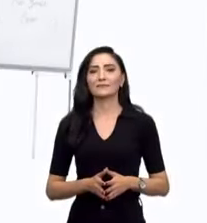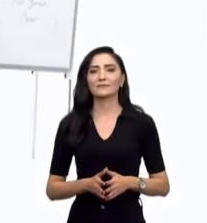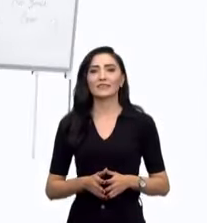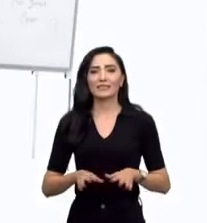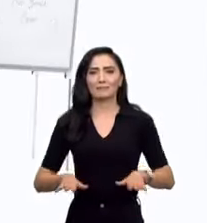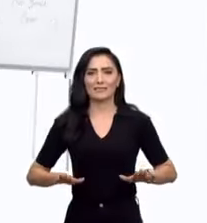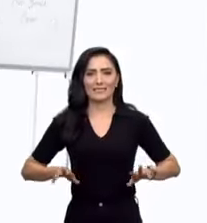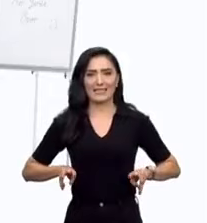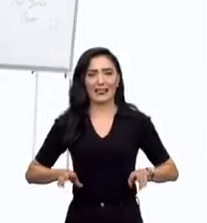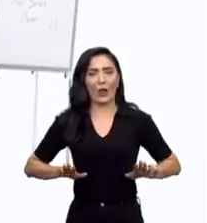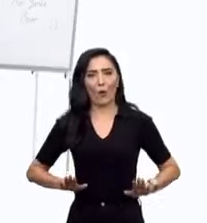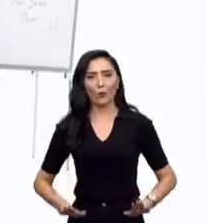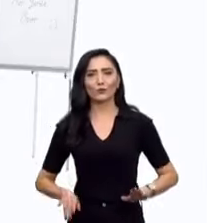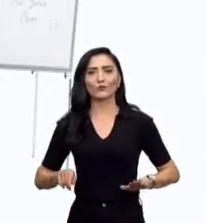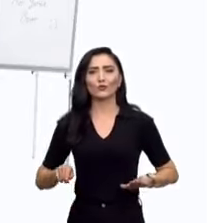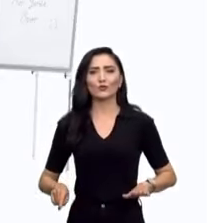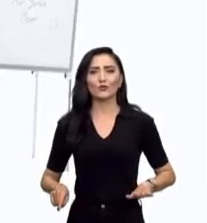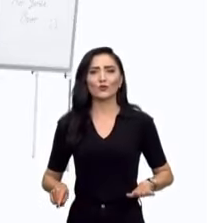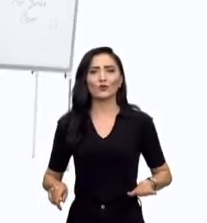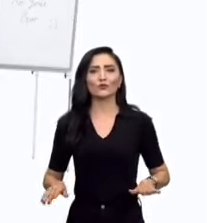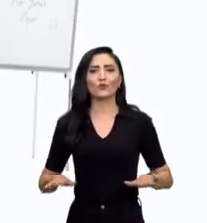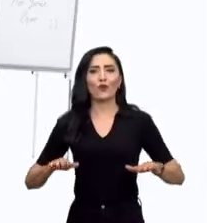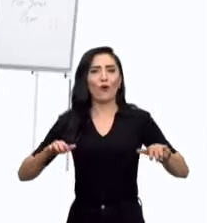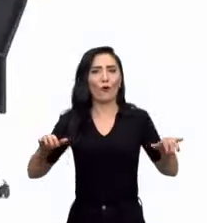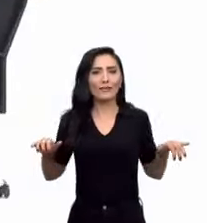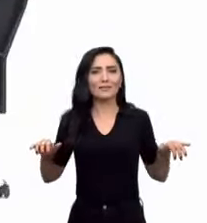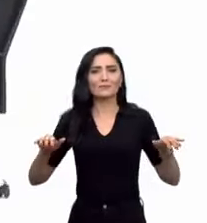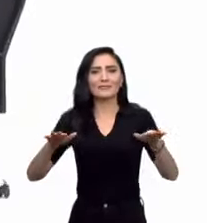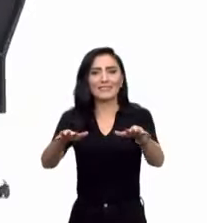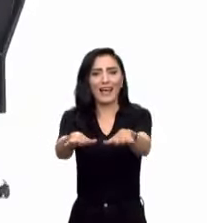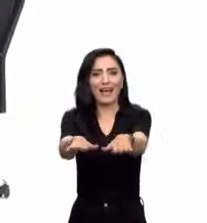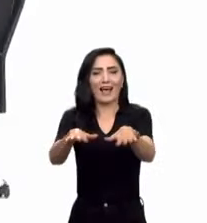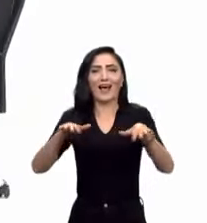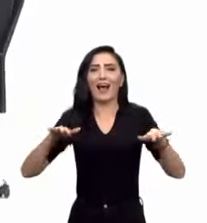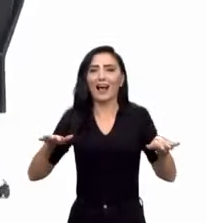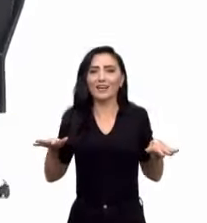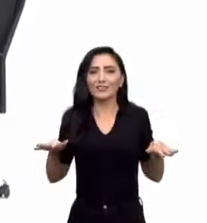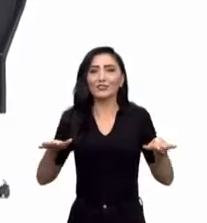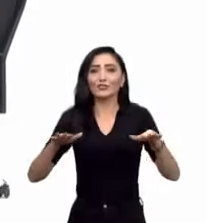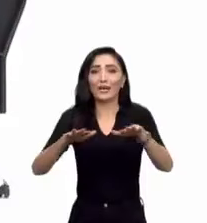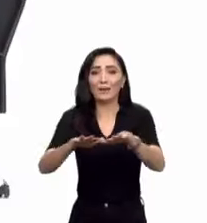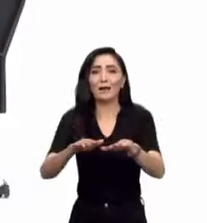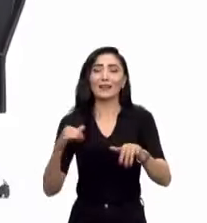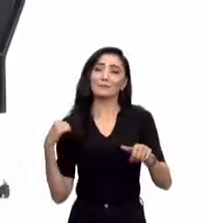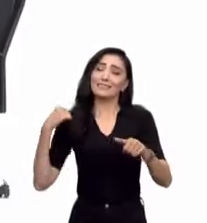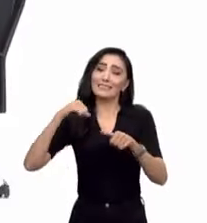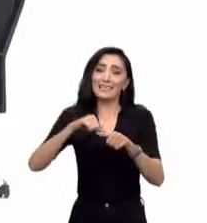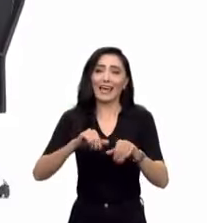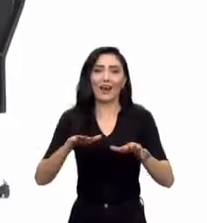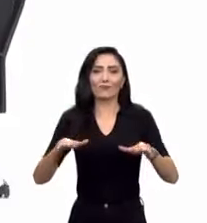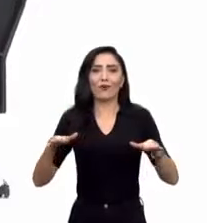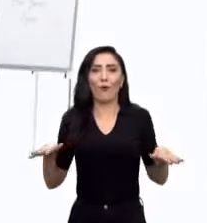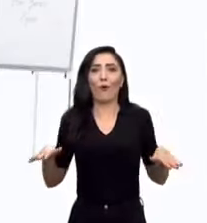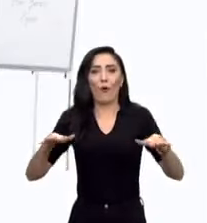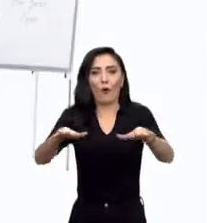Yine sandalyede dik oturuyoruz. Kollarımızı dirseklerden kırarak iki yana açalım. Ardından tekrar öne uzatıp